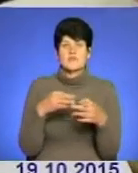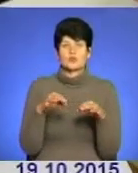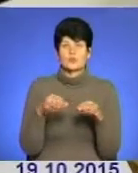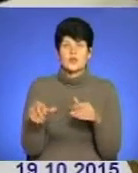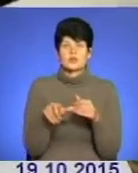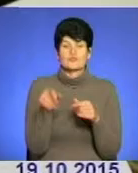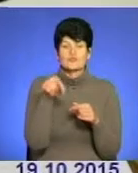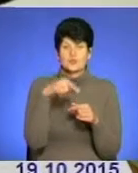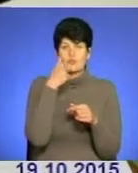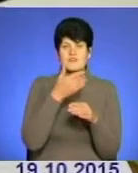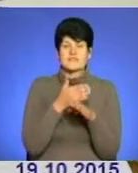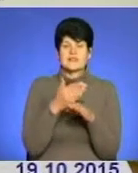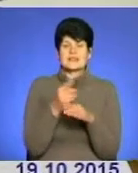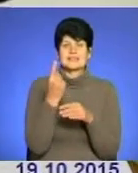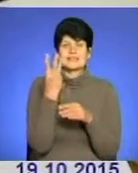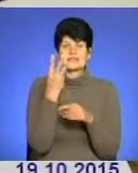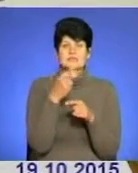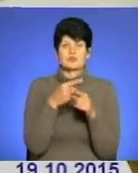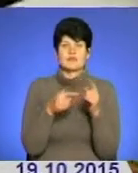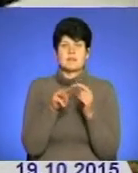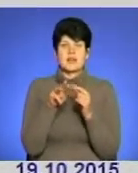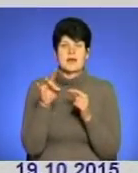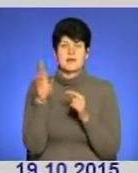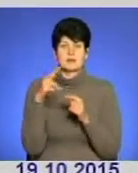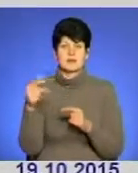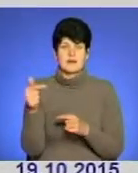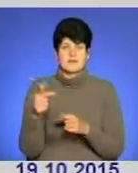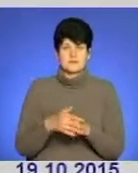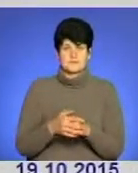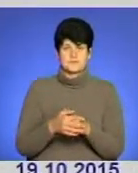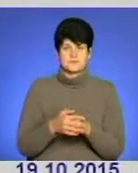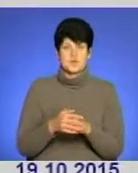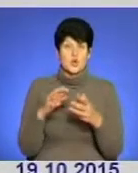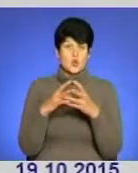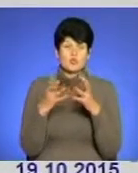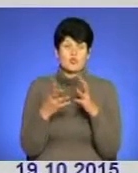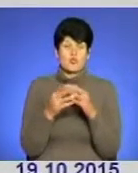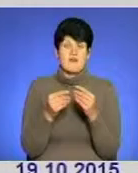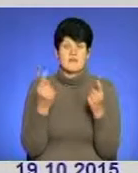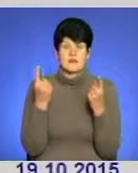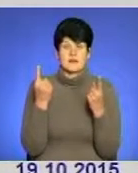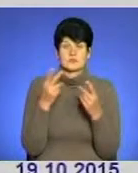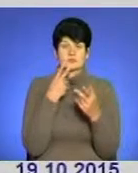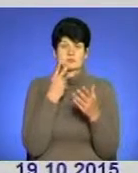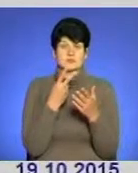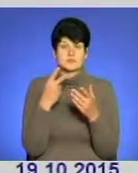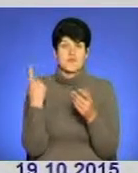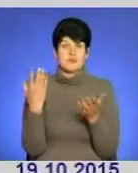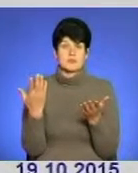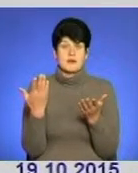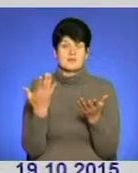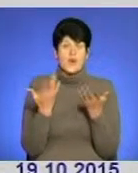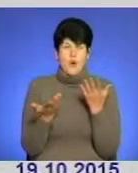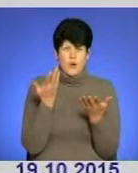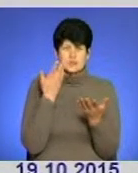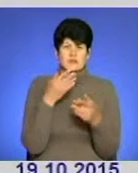року виділили лише 3,5 мільярди гривень. Нібито сума велика, якщо взяти зі сторони області. А коли